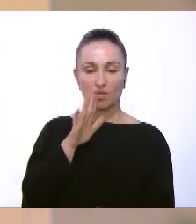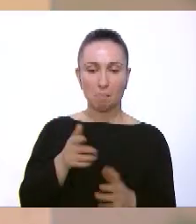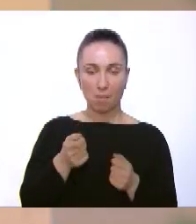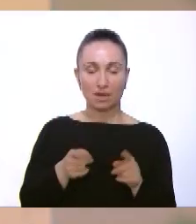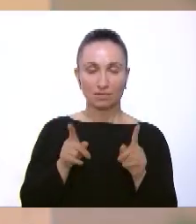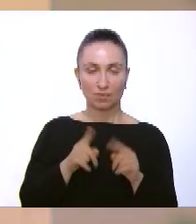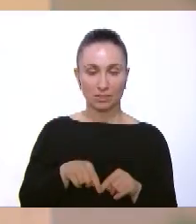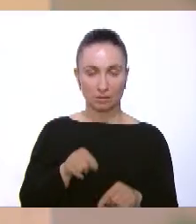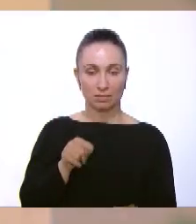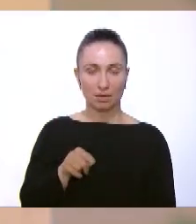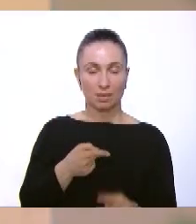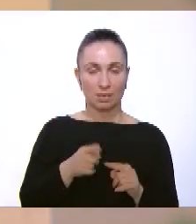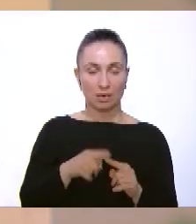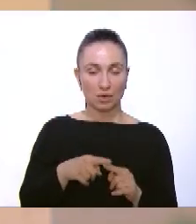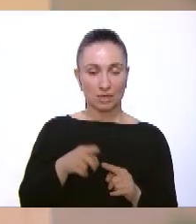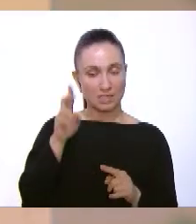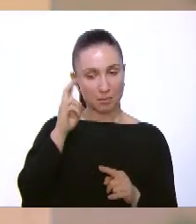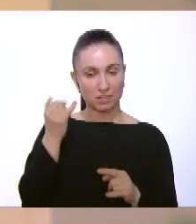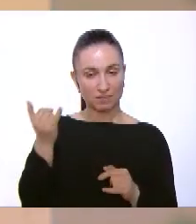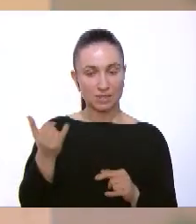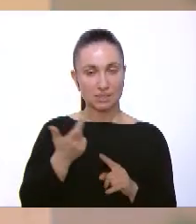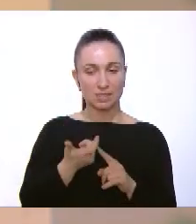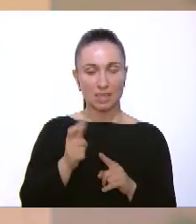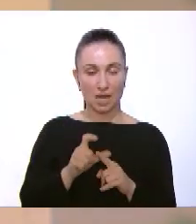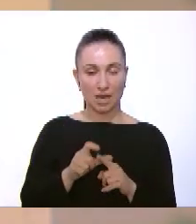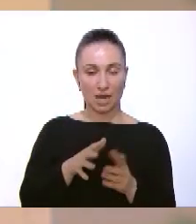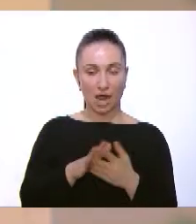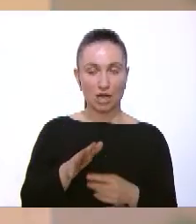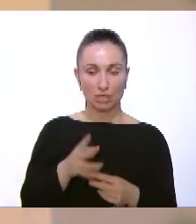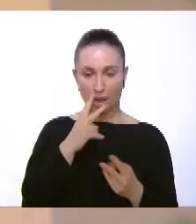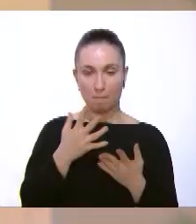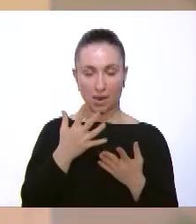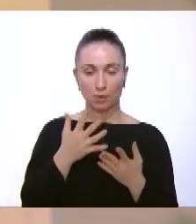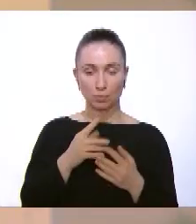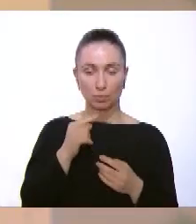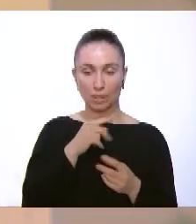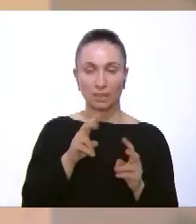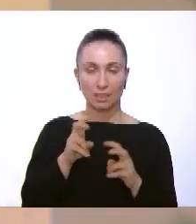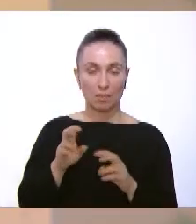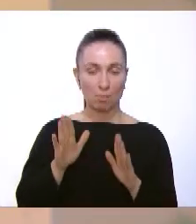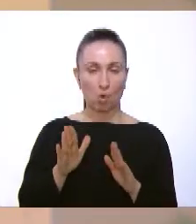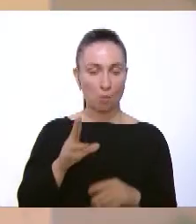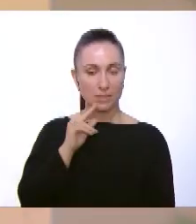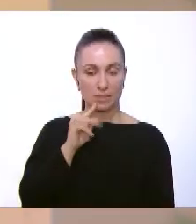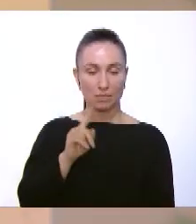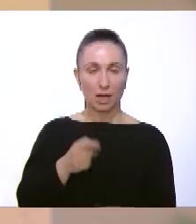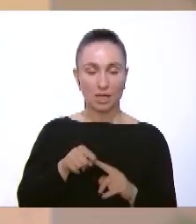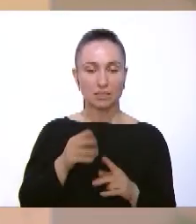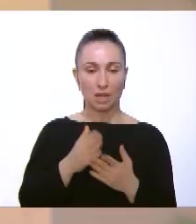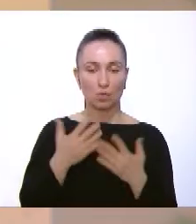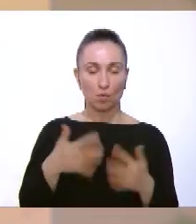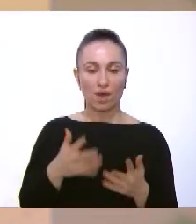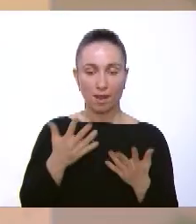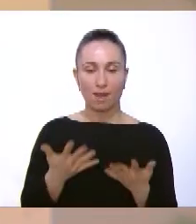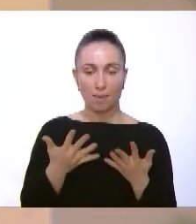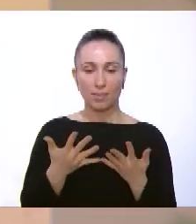მართვაც მათ შორის, ვინაიდან სისტემისთვის ეს ძალიან ხარჯდეფექტური თემები არ არის მხოლოდ ციფრები, ეს არის უკვე